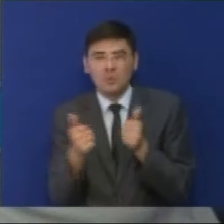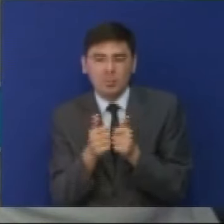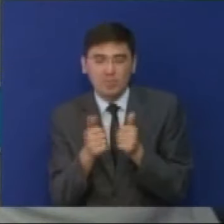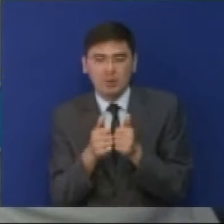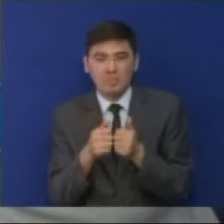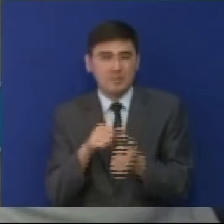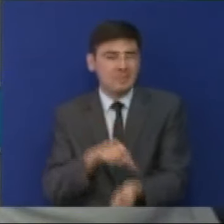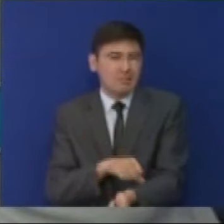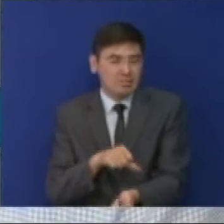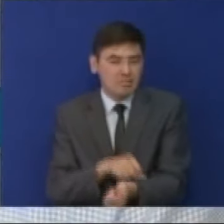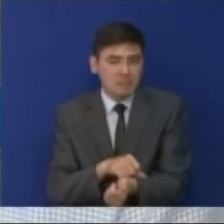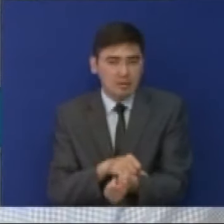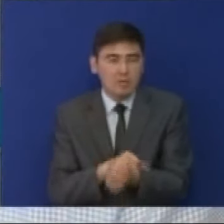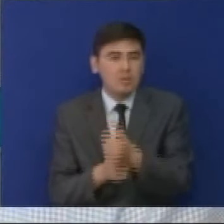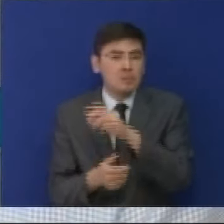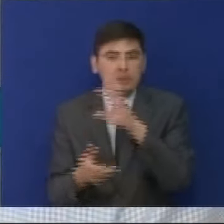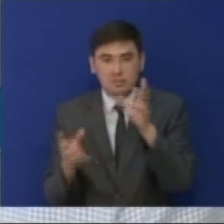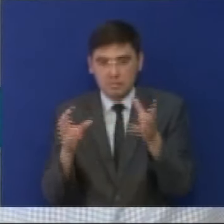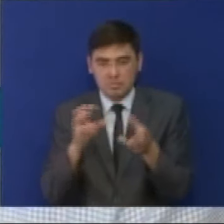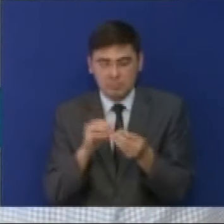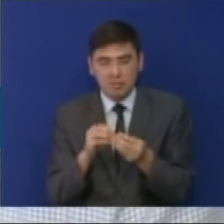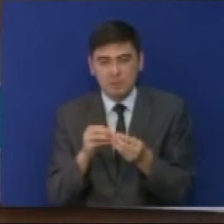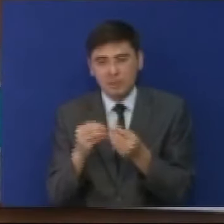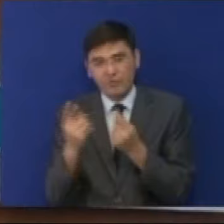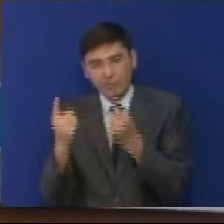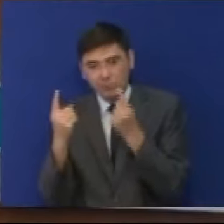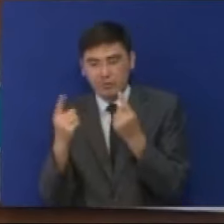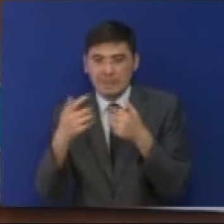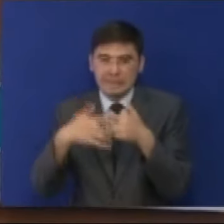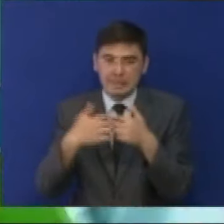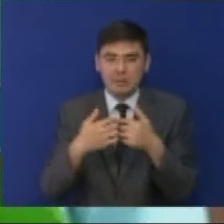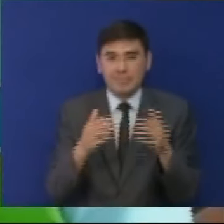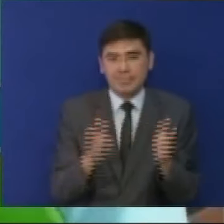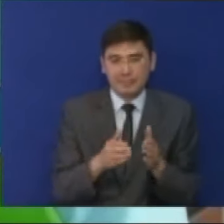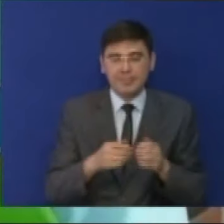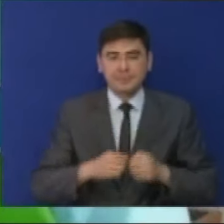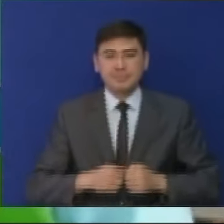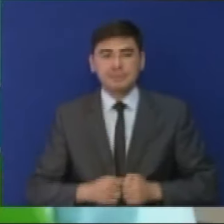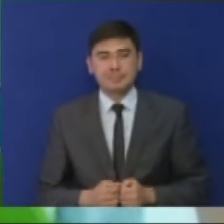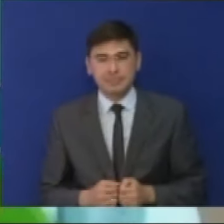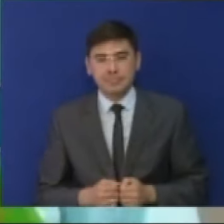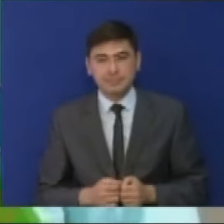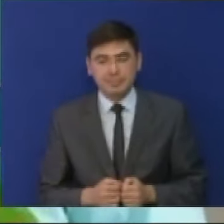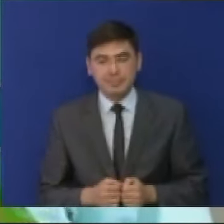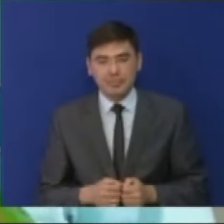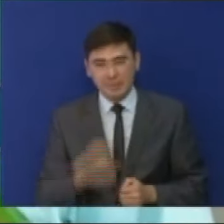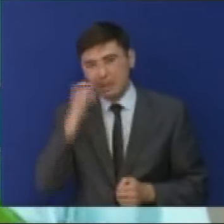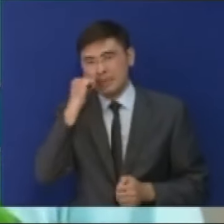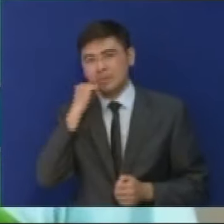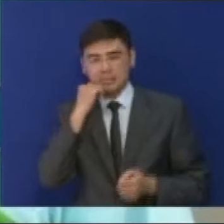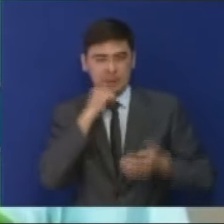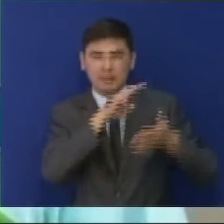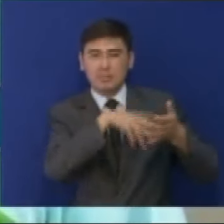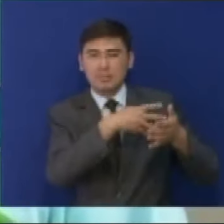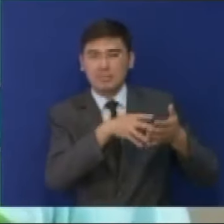прекурсоров, обнаруженных в незаконном обороте, к небольшим, крупным и особо крупным размерам. Старая свободная таблица Республики Казахстан